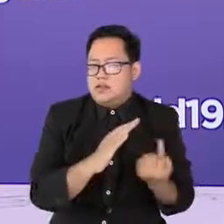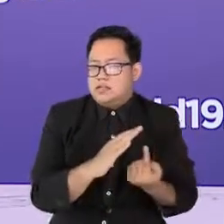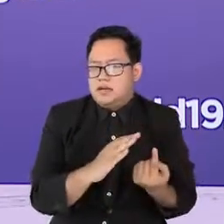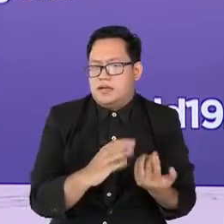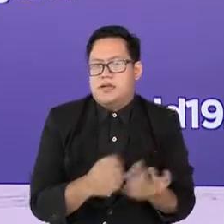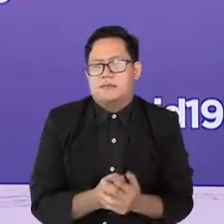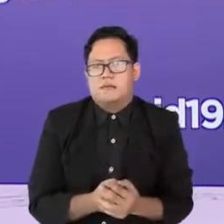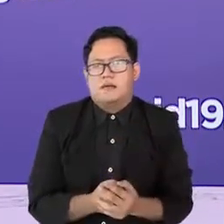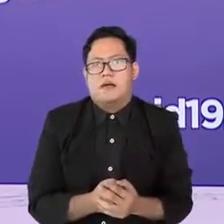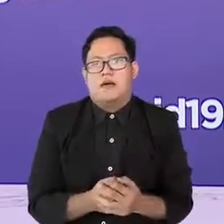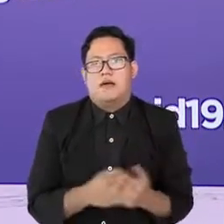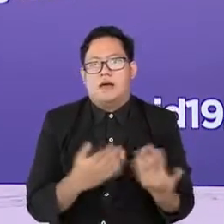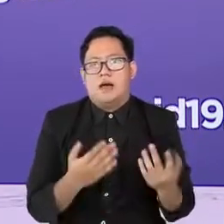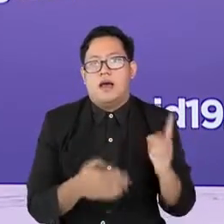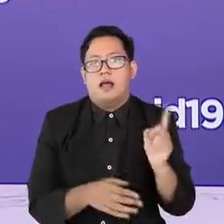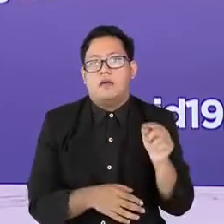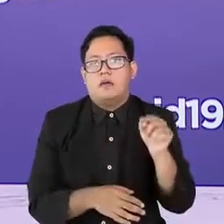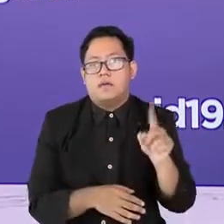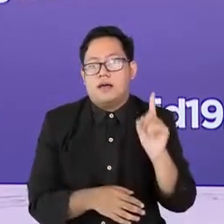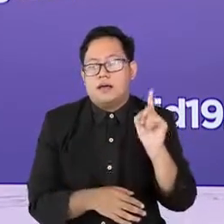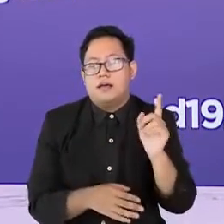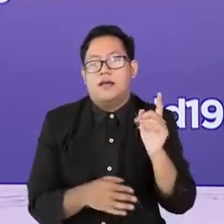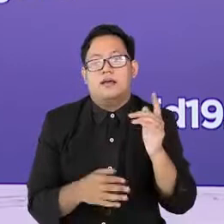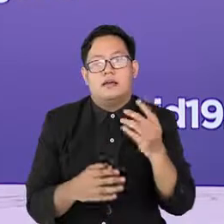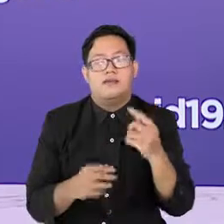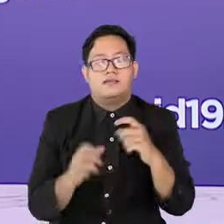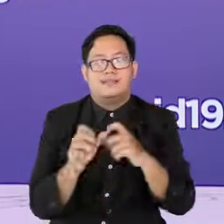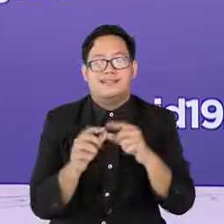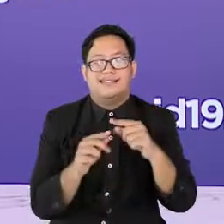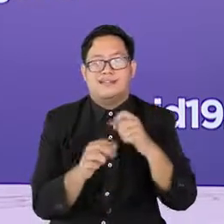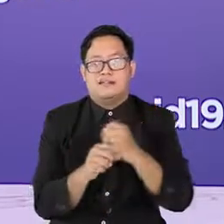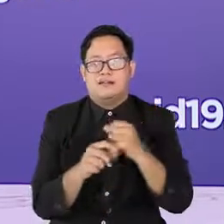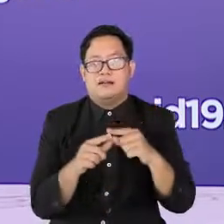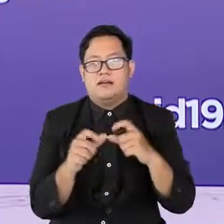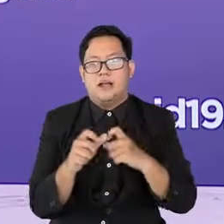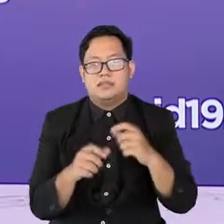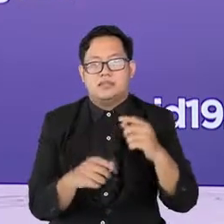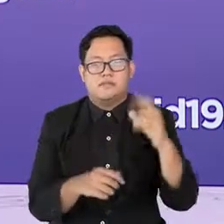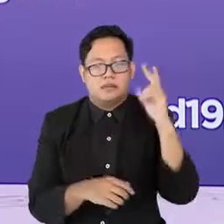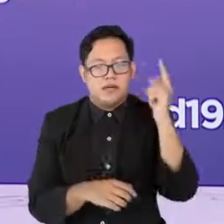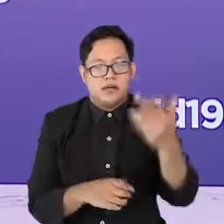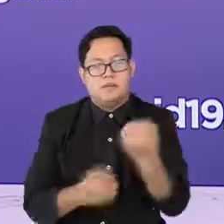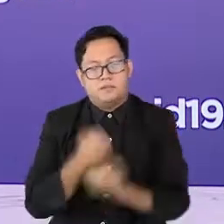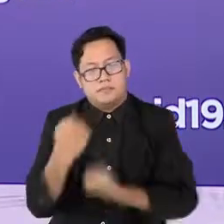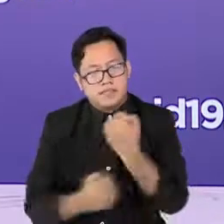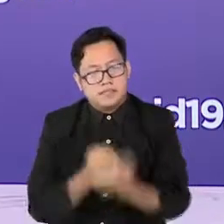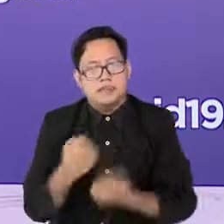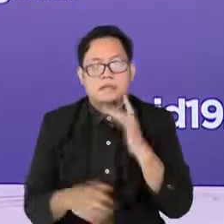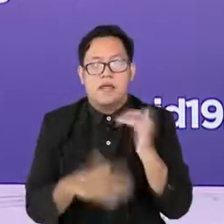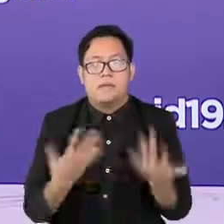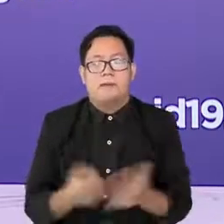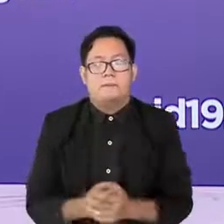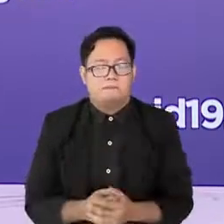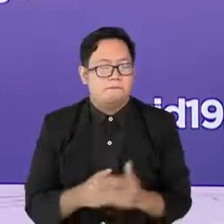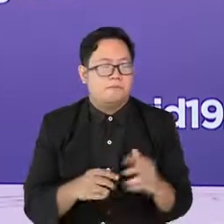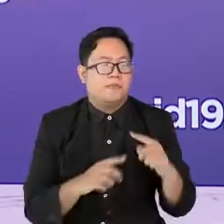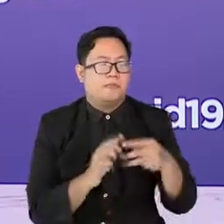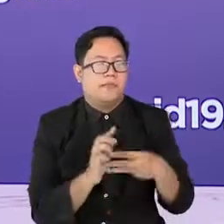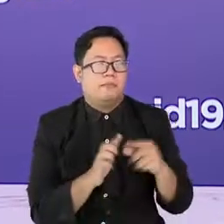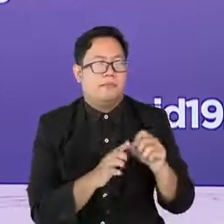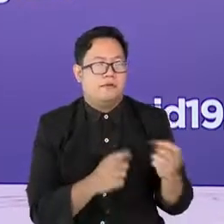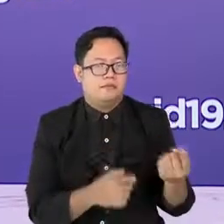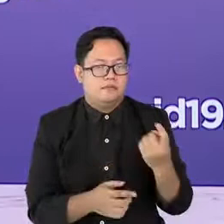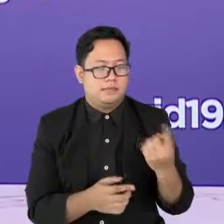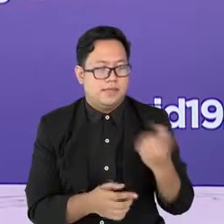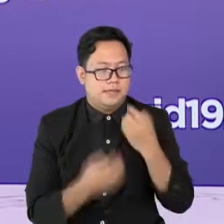langkah Satgas untuk menekan angka kematian ini terima kasih Hai terima kasih pada korantempo sebagaimana